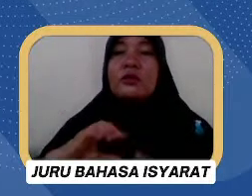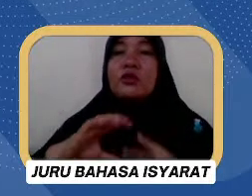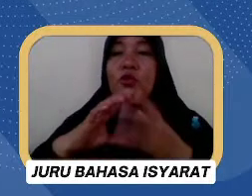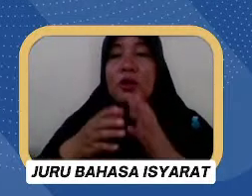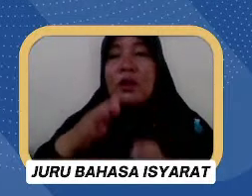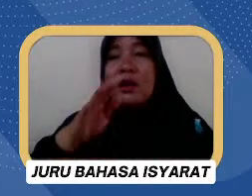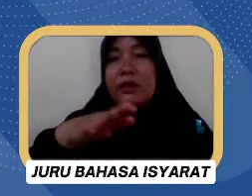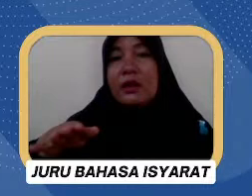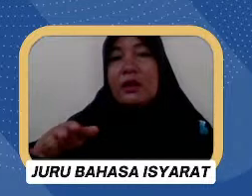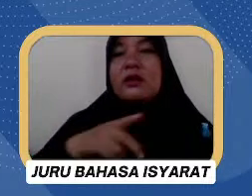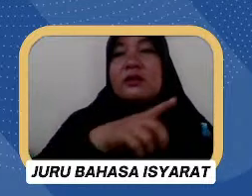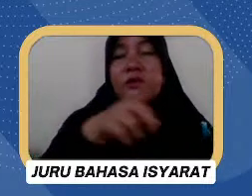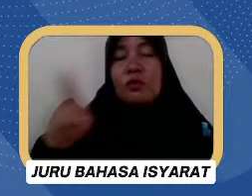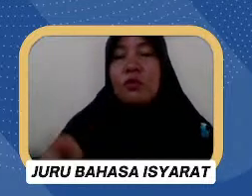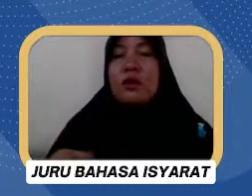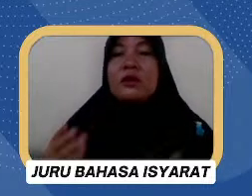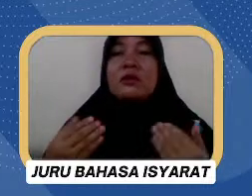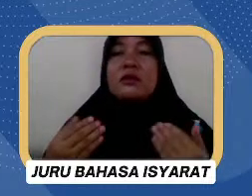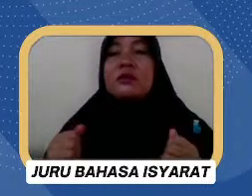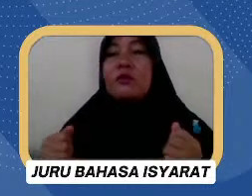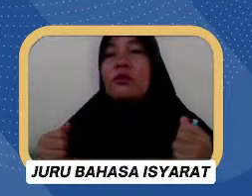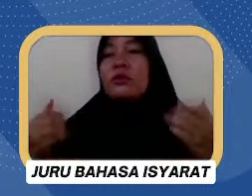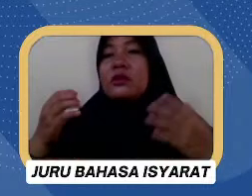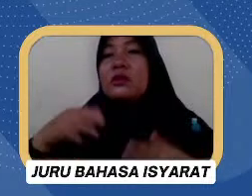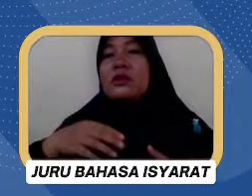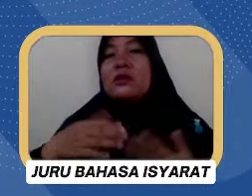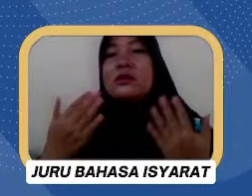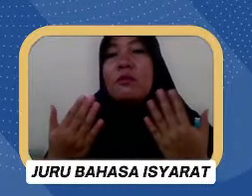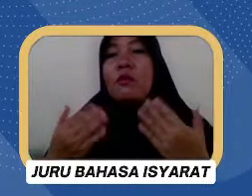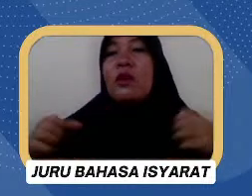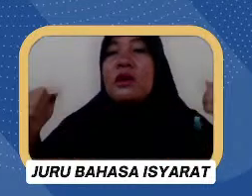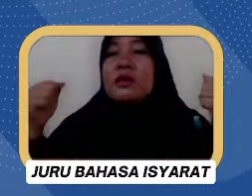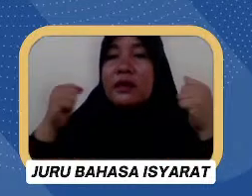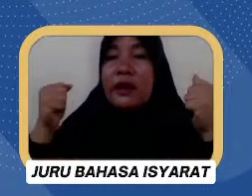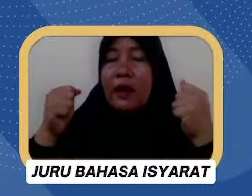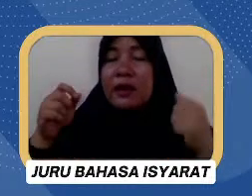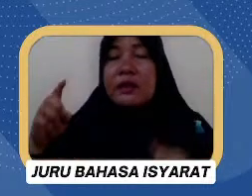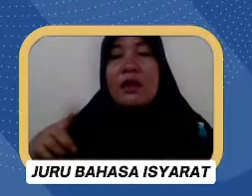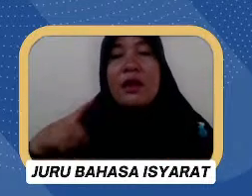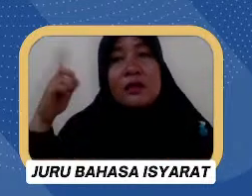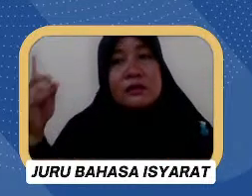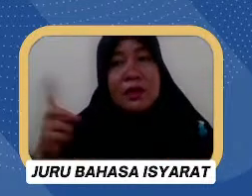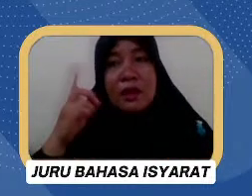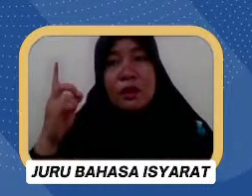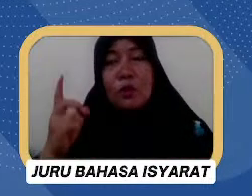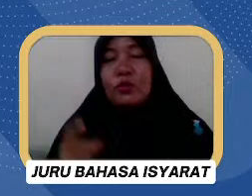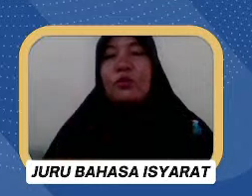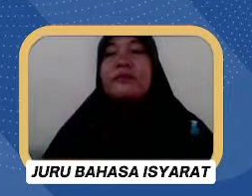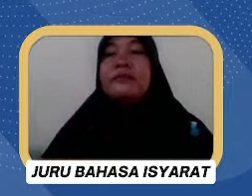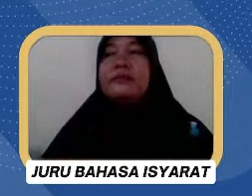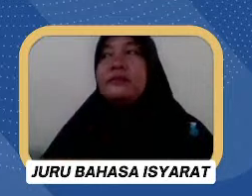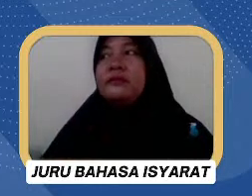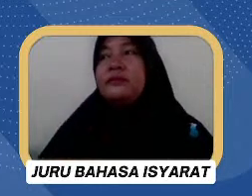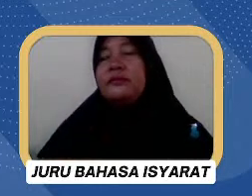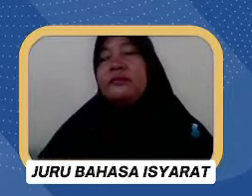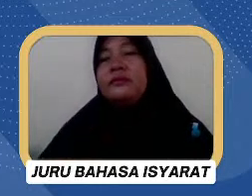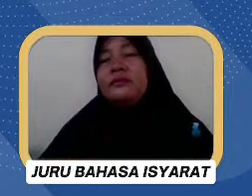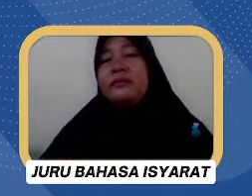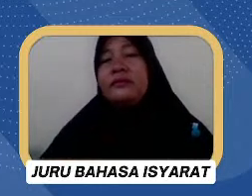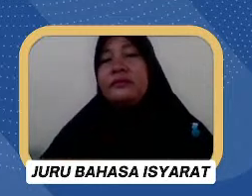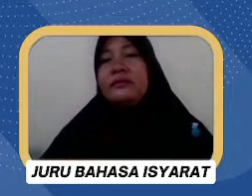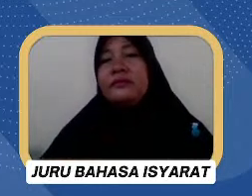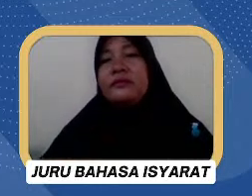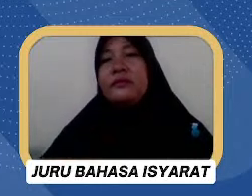semoga apa yang kita sampaikan ini menjadi pemicu, menjadi pembanding untuk